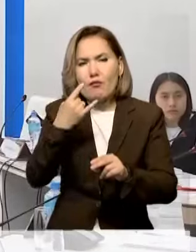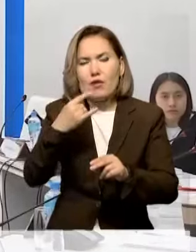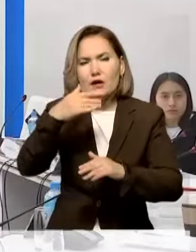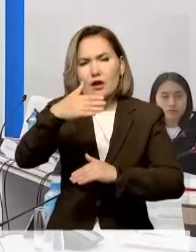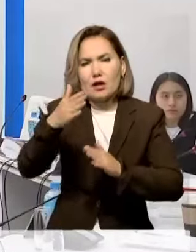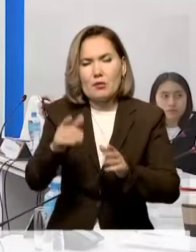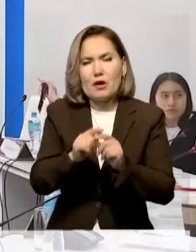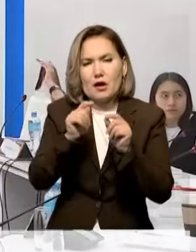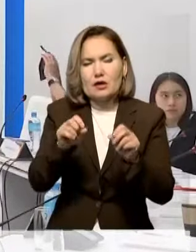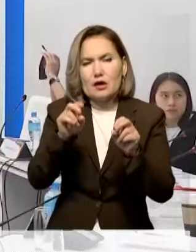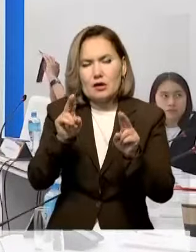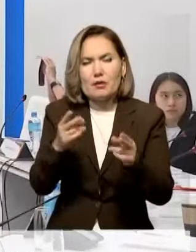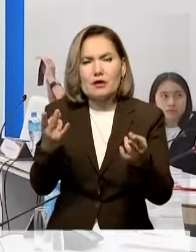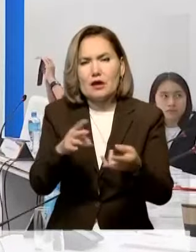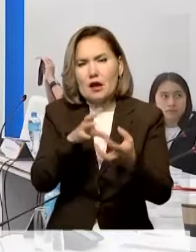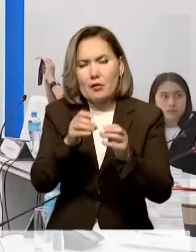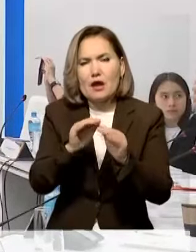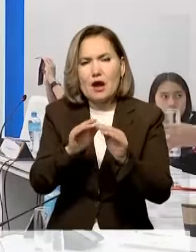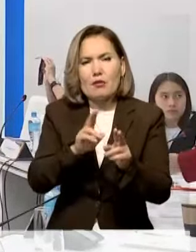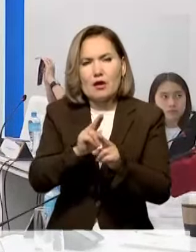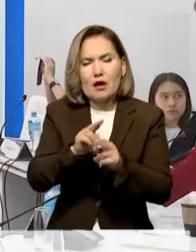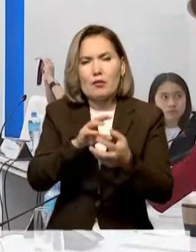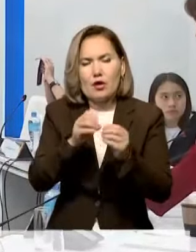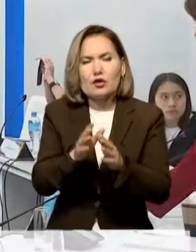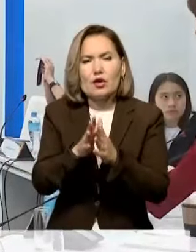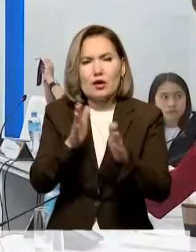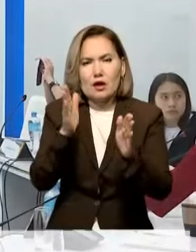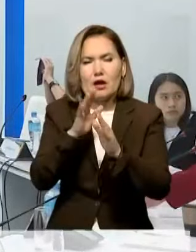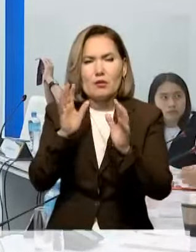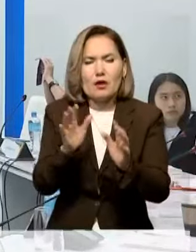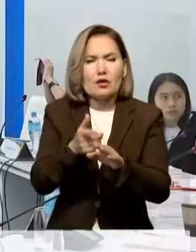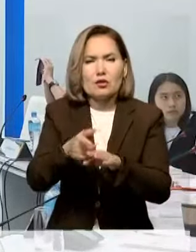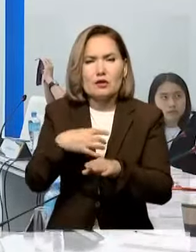жылыжайларды орналастыруға болар еді. Осының бәрі экожүйеге жағымды әсер ететін факторлар.